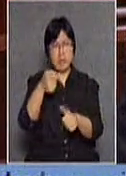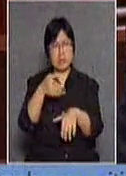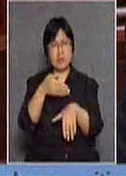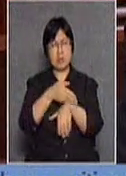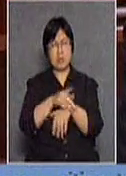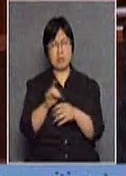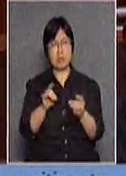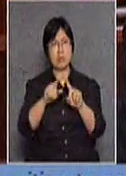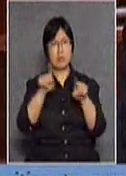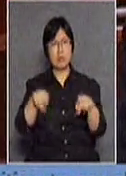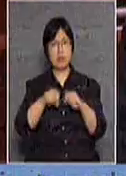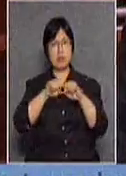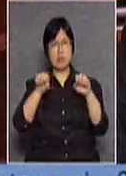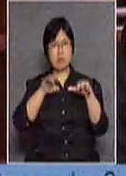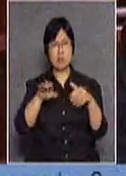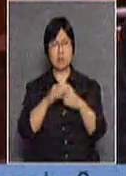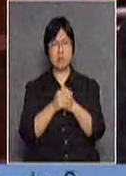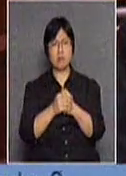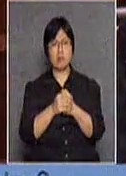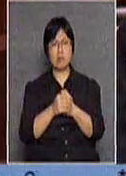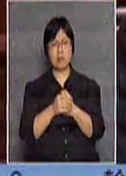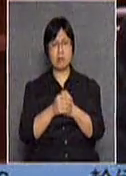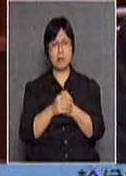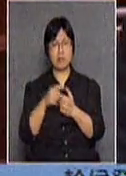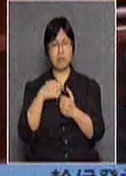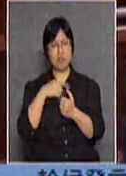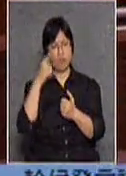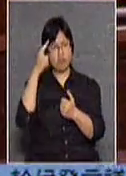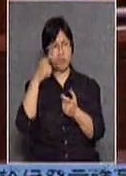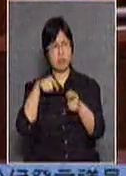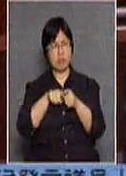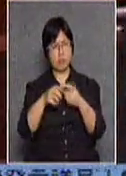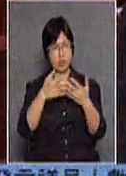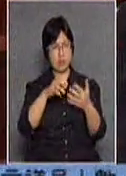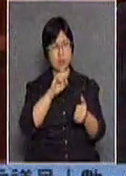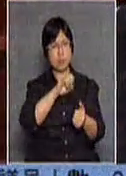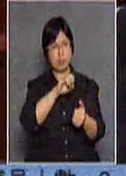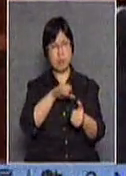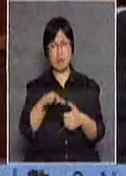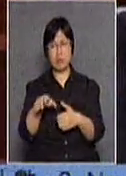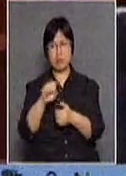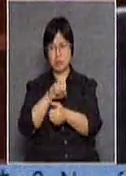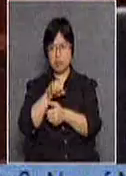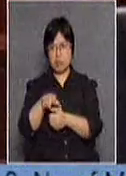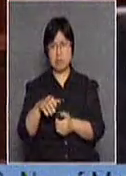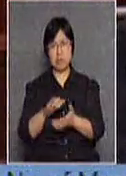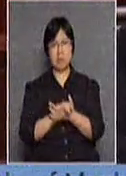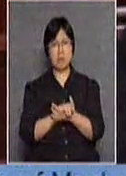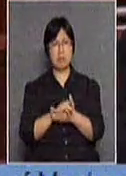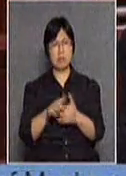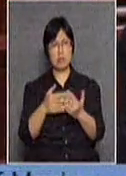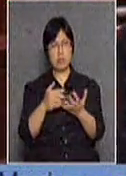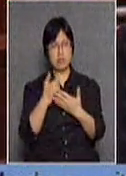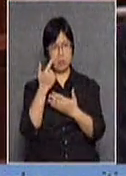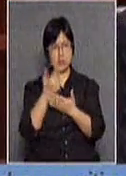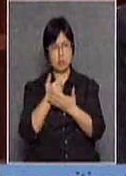明，是感到不憤。所以其實我都想跟同事勸一勸，雖然在一個這個大是大非的問題上，